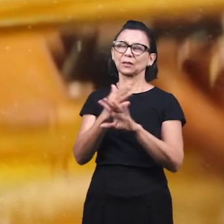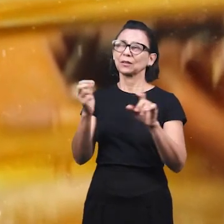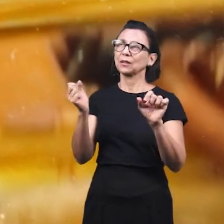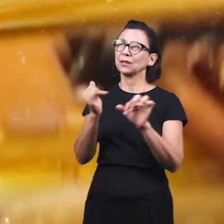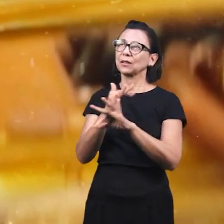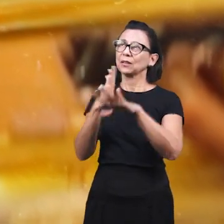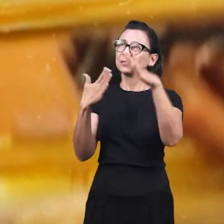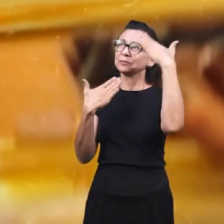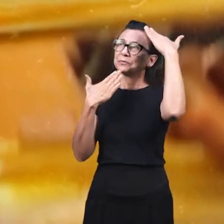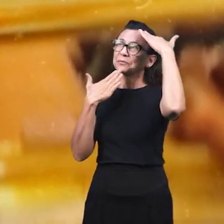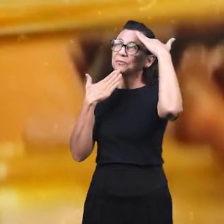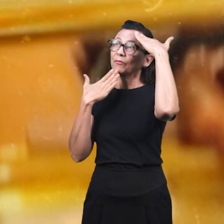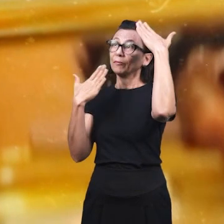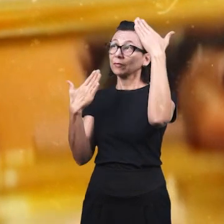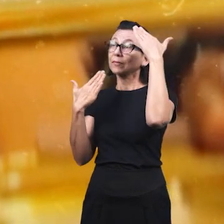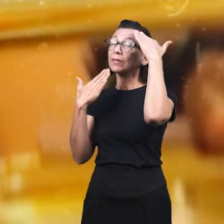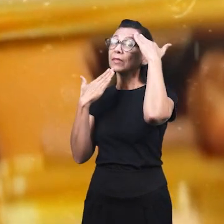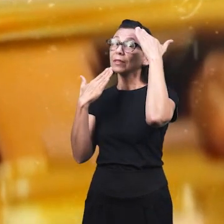прославлять